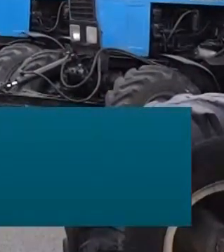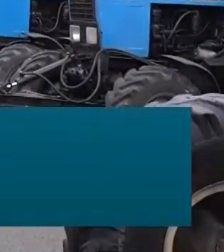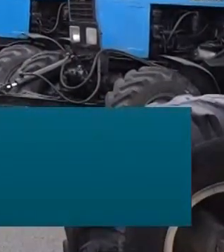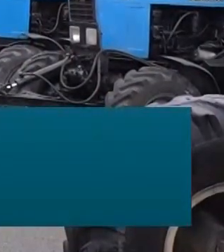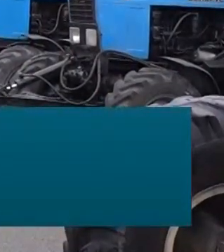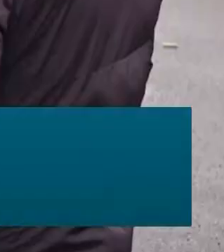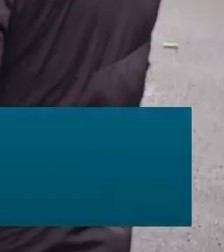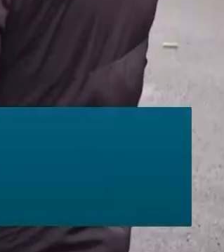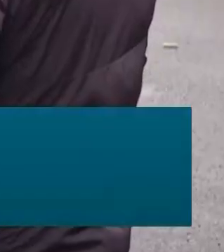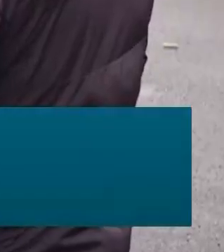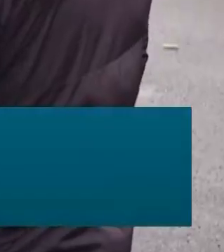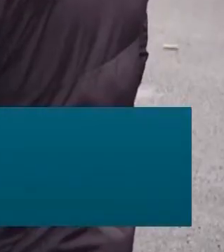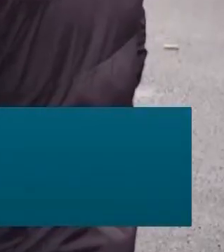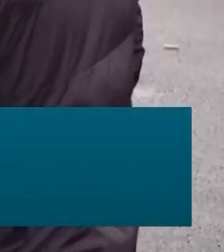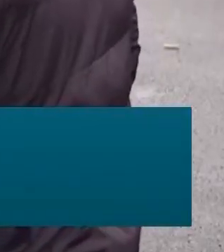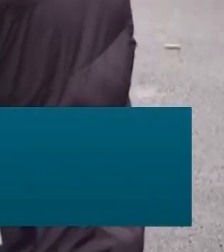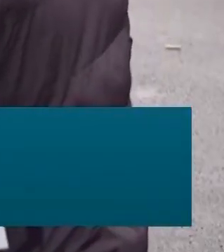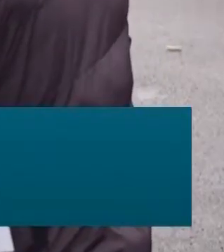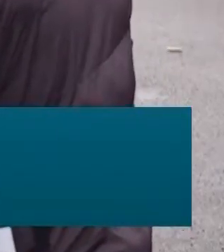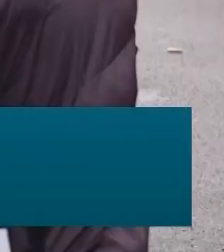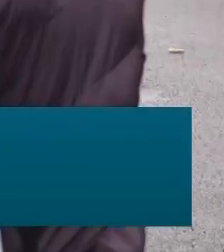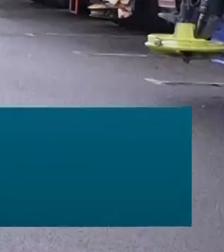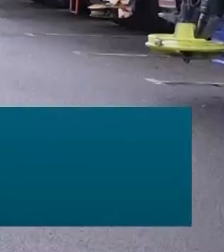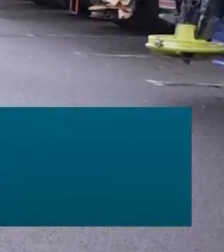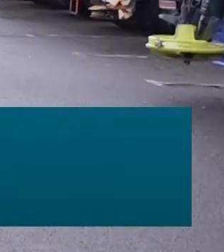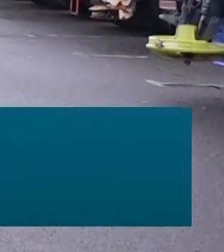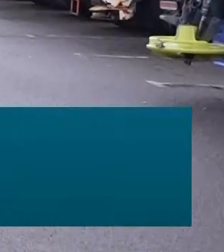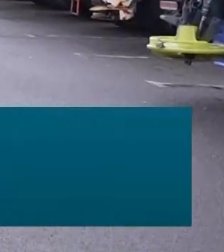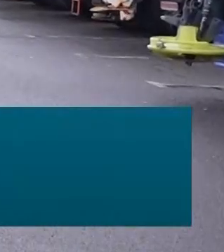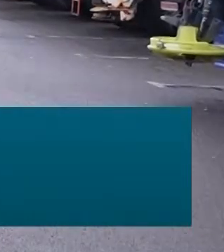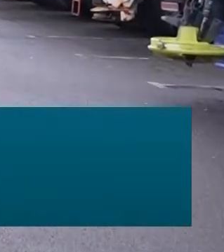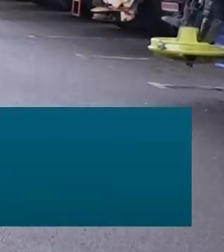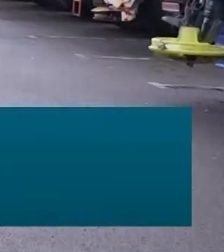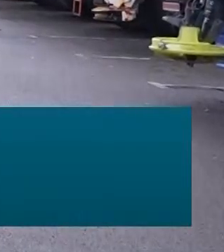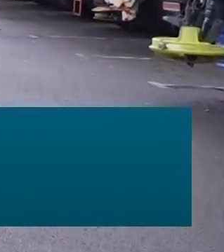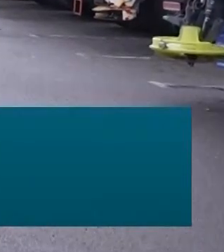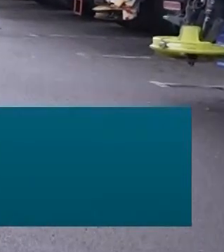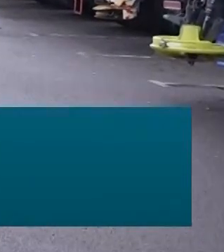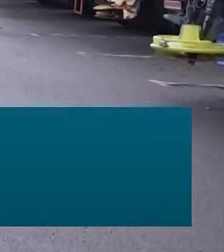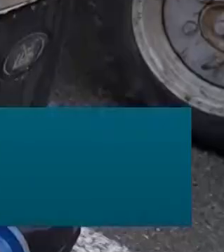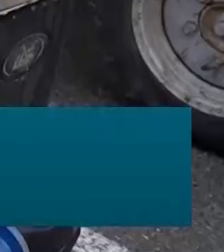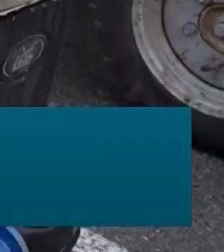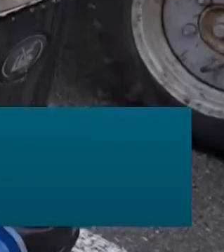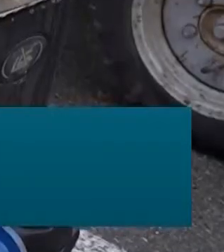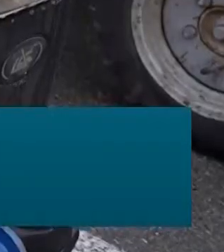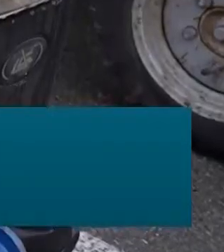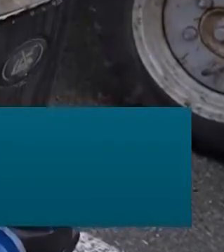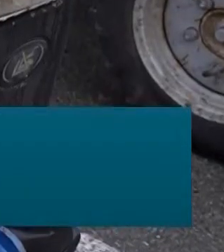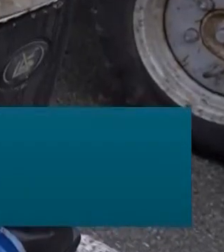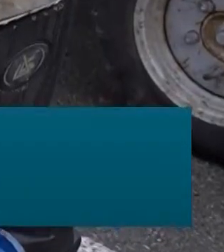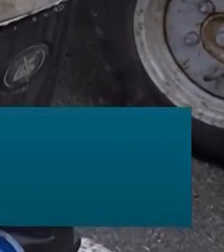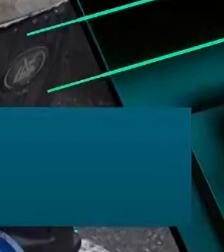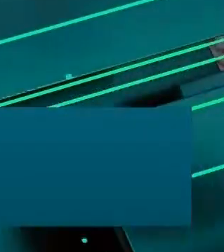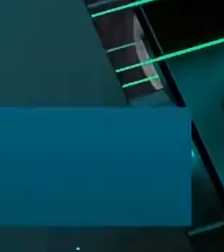Готовь сани летом, а телегу зимой. В Талдыкургане порядка 120 единиц спецтехники готовы к предстоящему зимнему